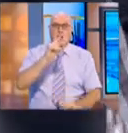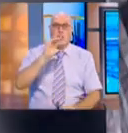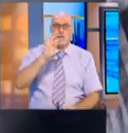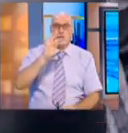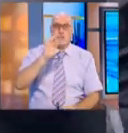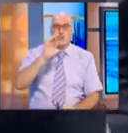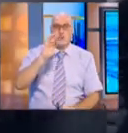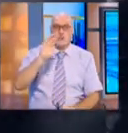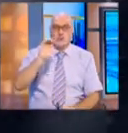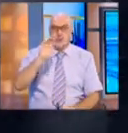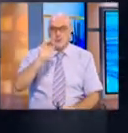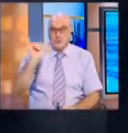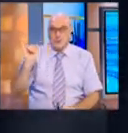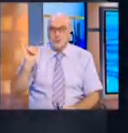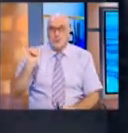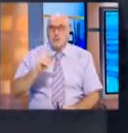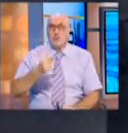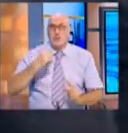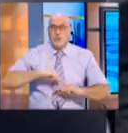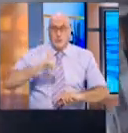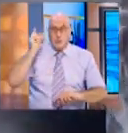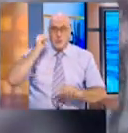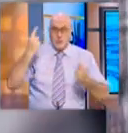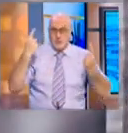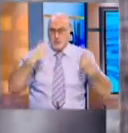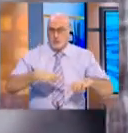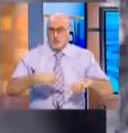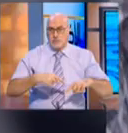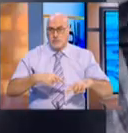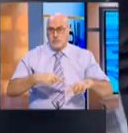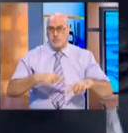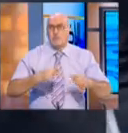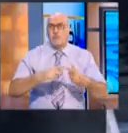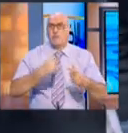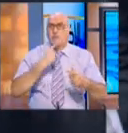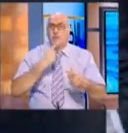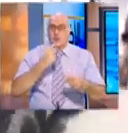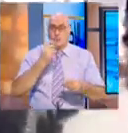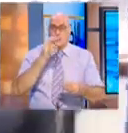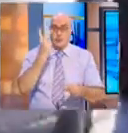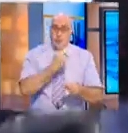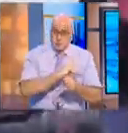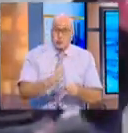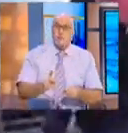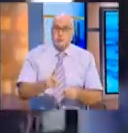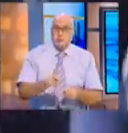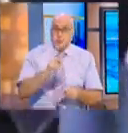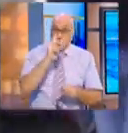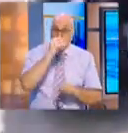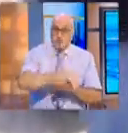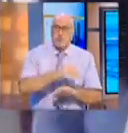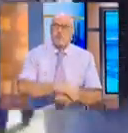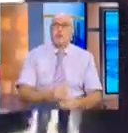بعدما تبين للأخير أن المخزن عدو، وأن عدو الدار أخطر من العدو الآتي من وراء